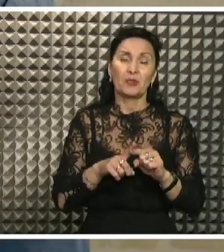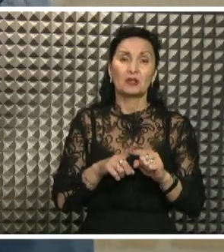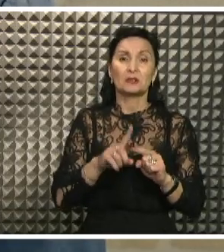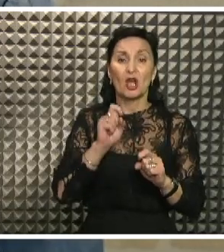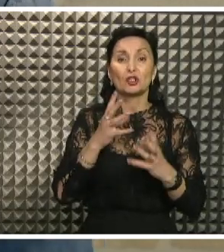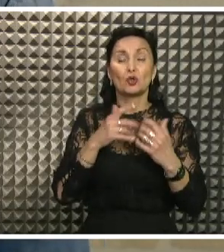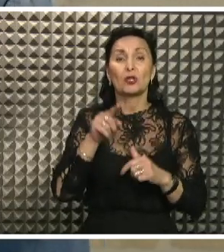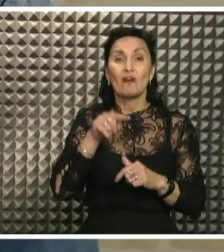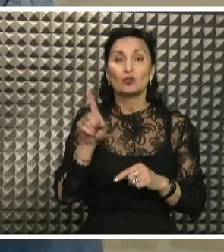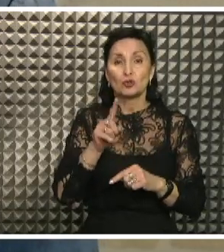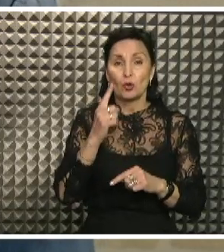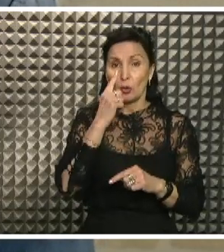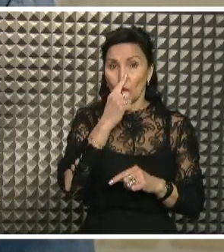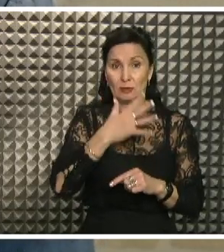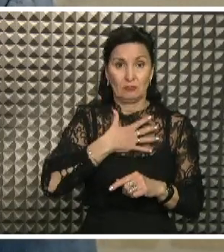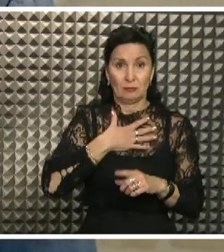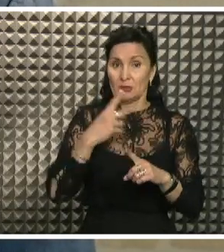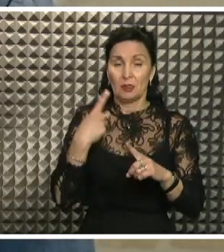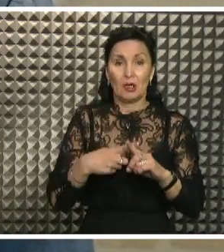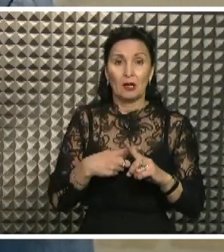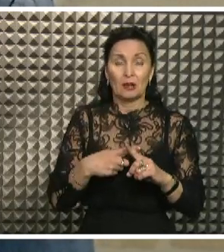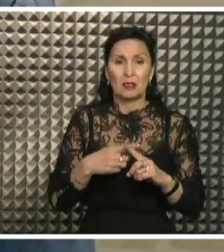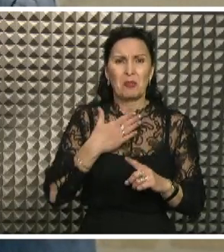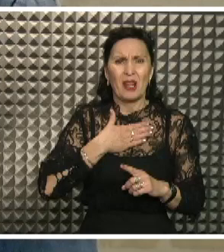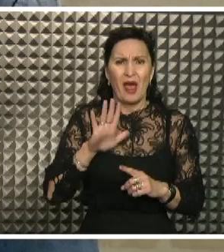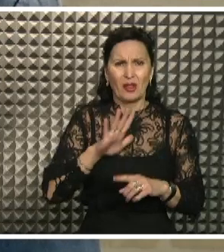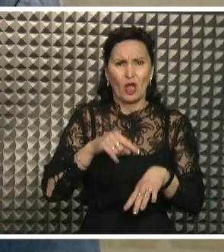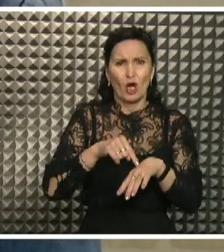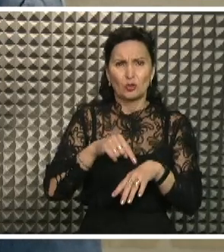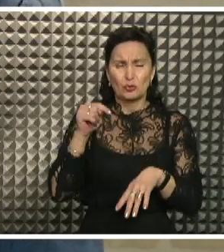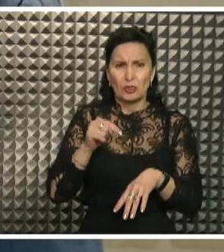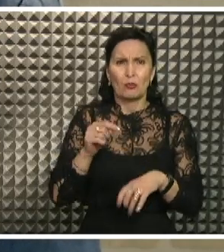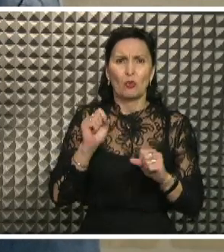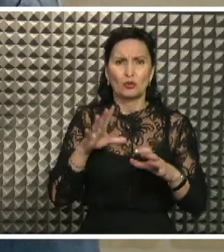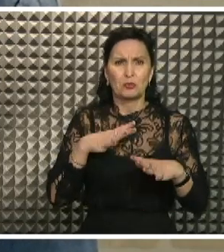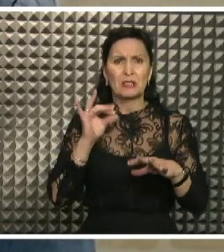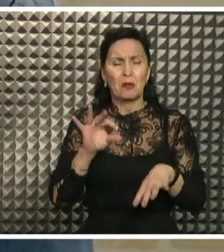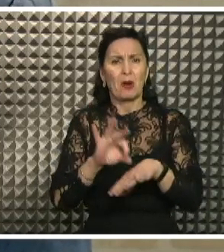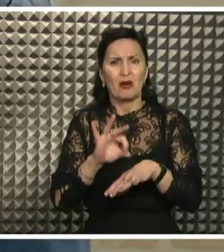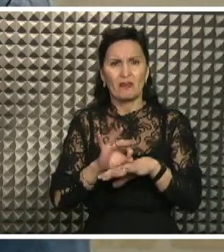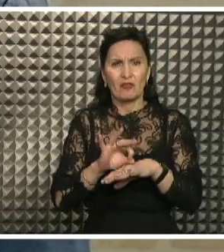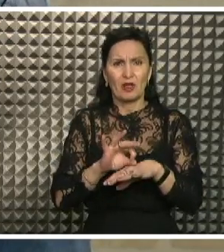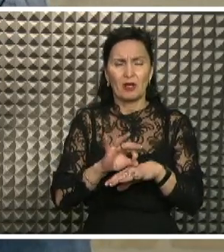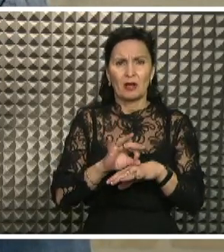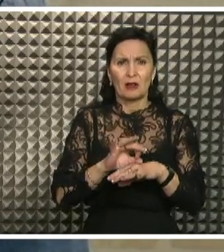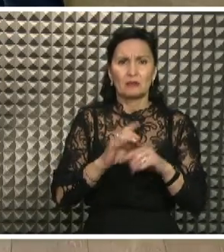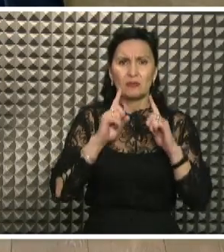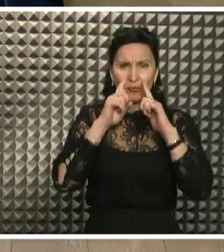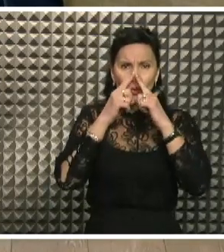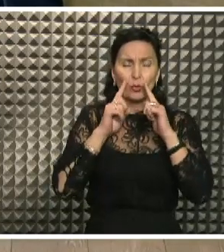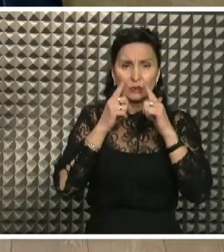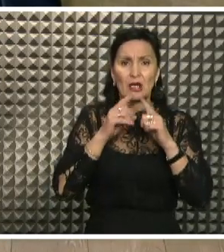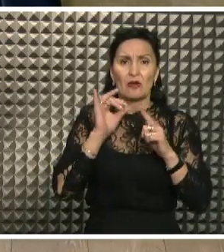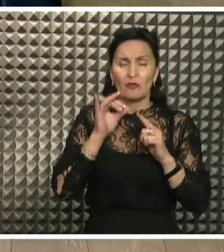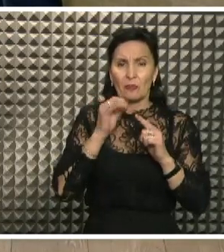счет того, что заложенность носа – это может быть какие-то неприятные ощущения, может быть даже и болевые в области придаточных пазух носа,